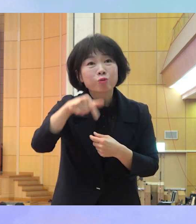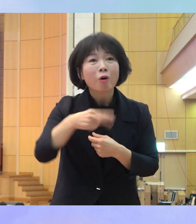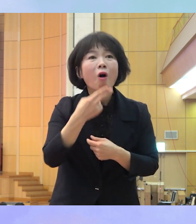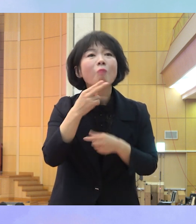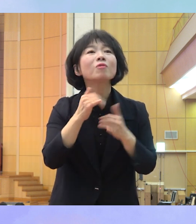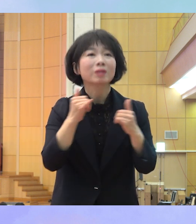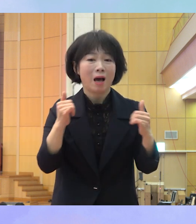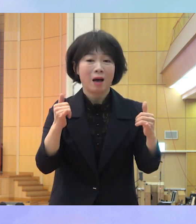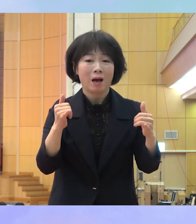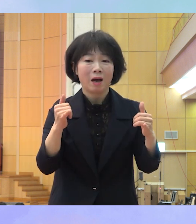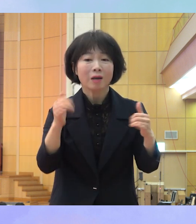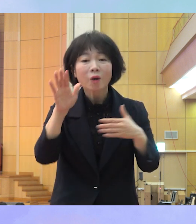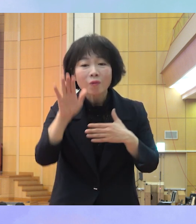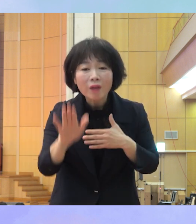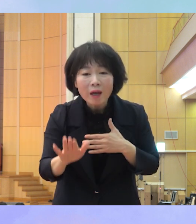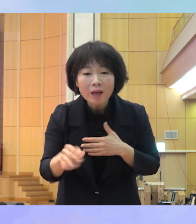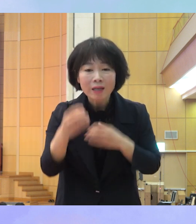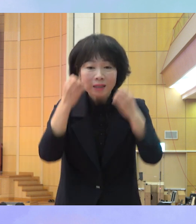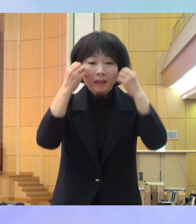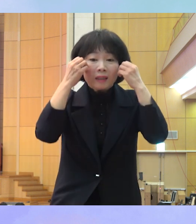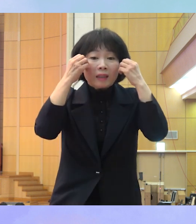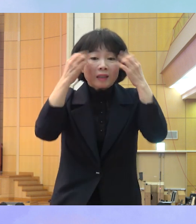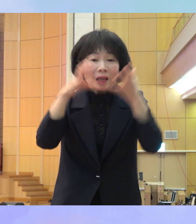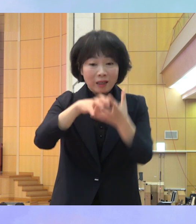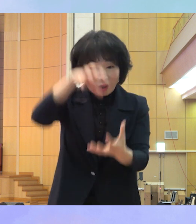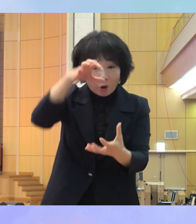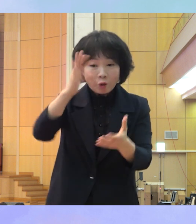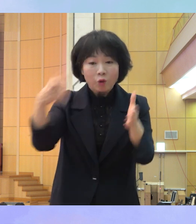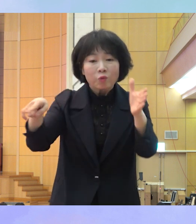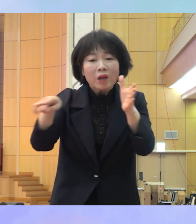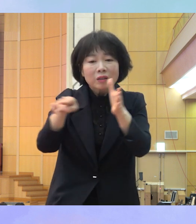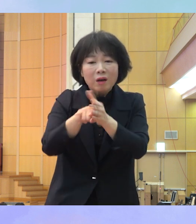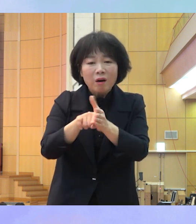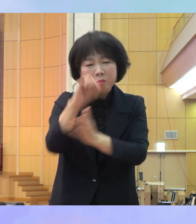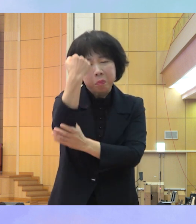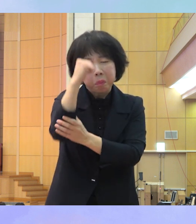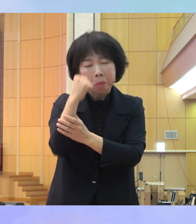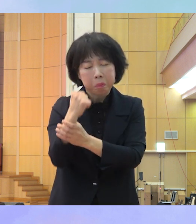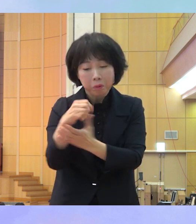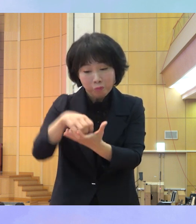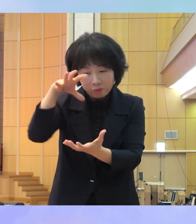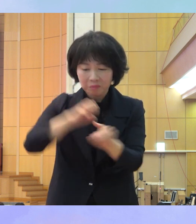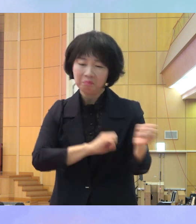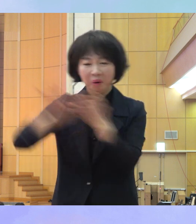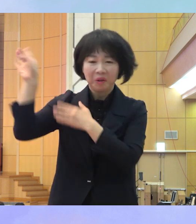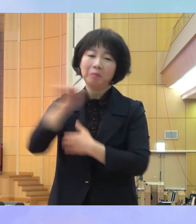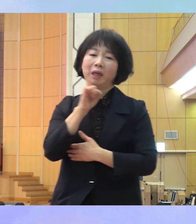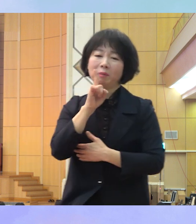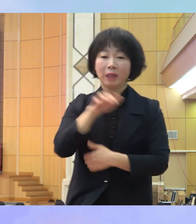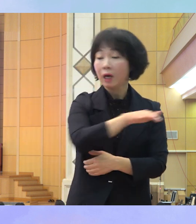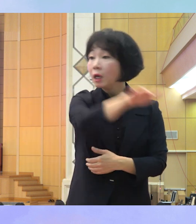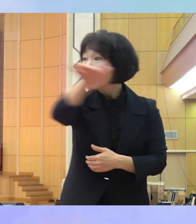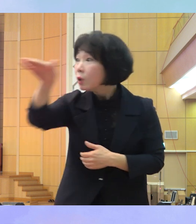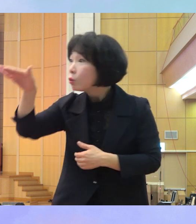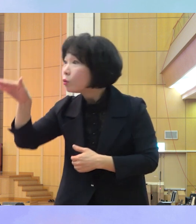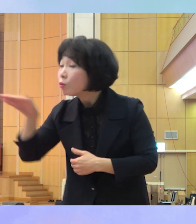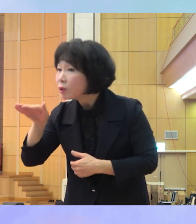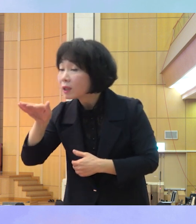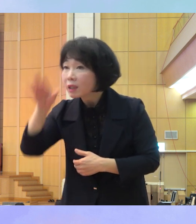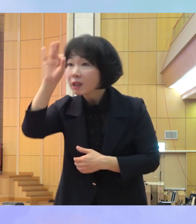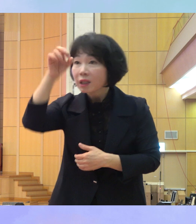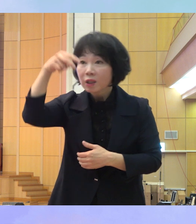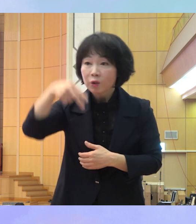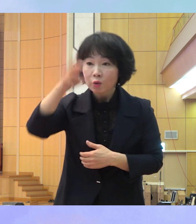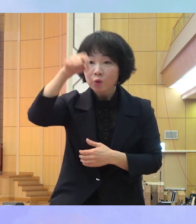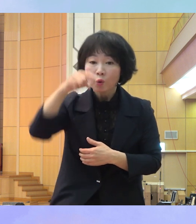위해서 누룩을 집어넣지 말라는 거예요. 묵은 누룩을 내어 버려라. 우리의 유월절